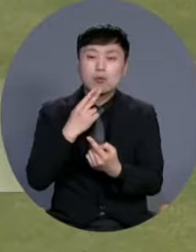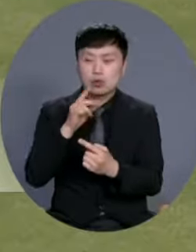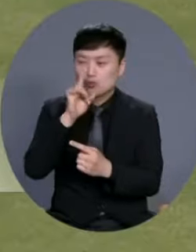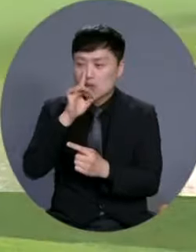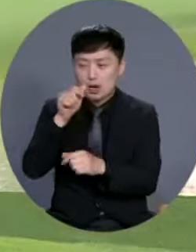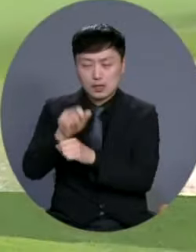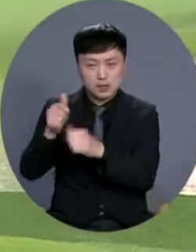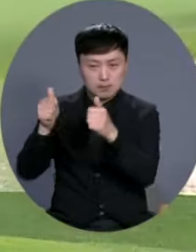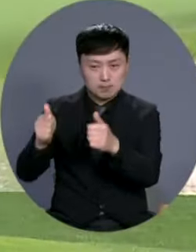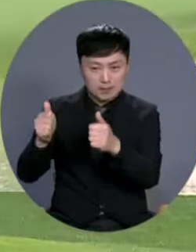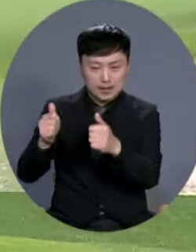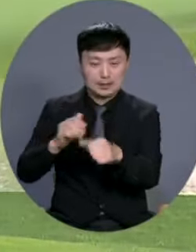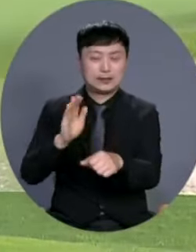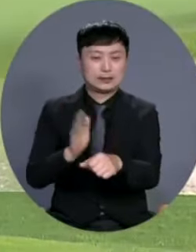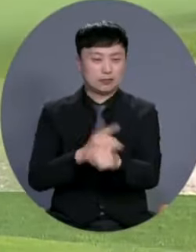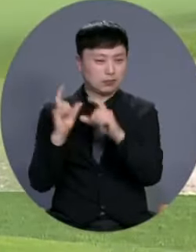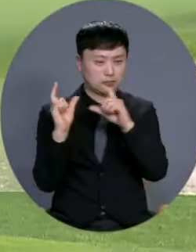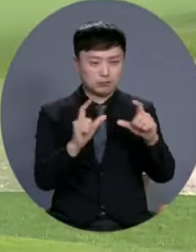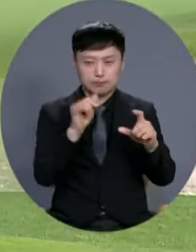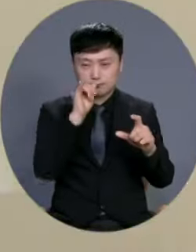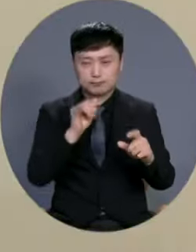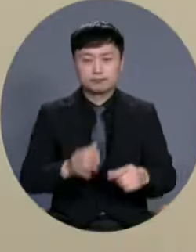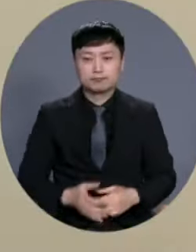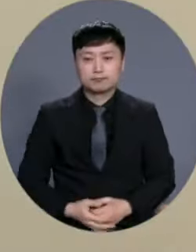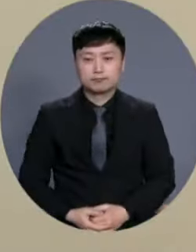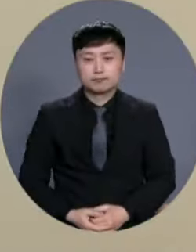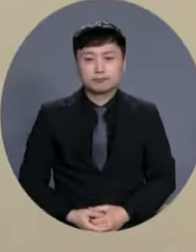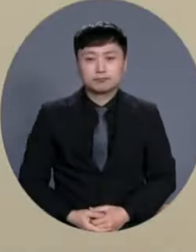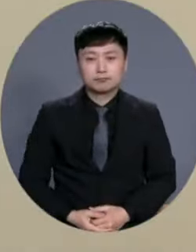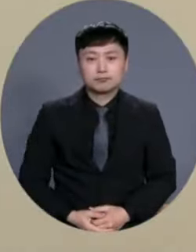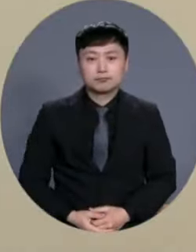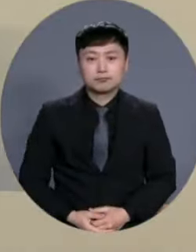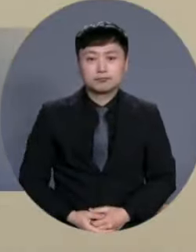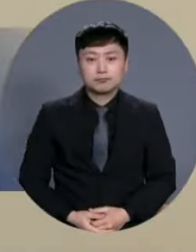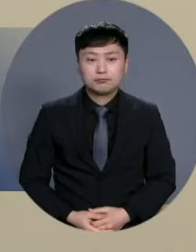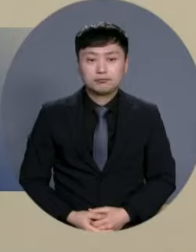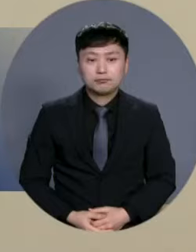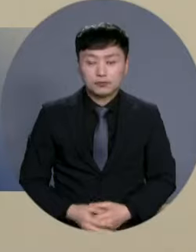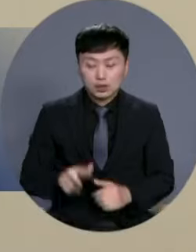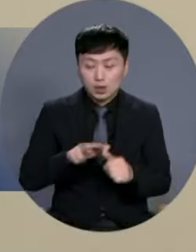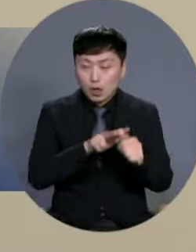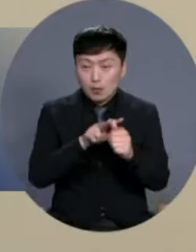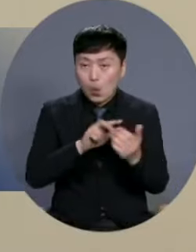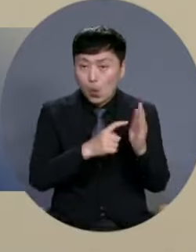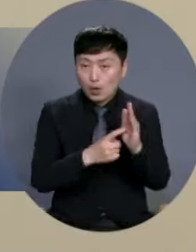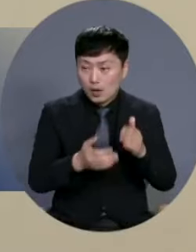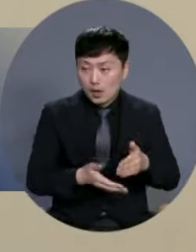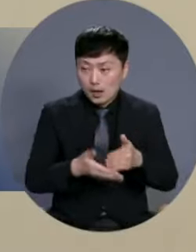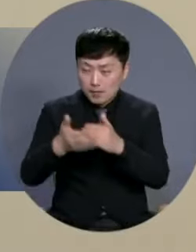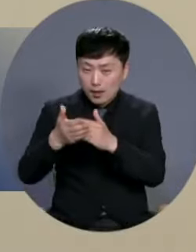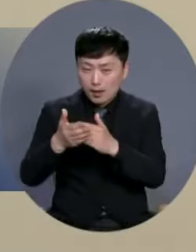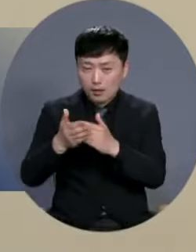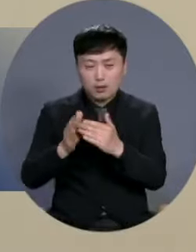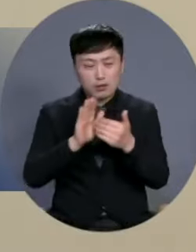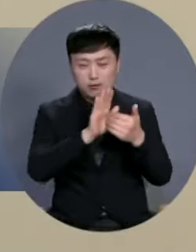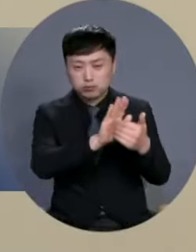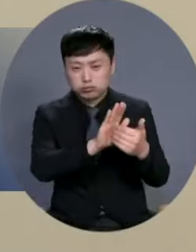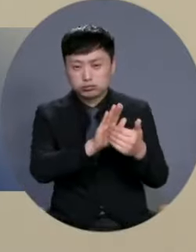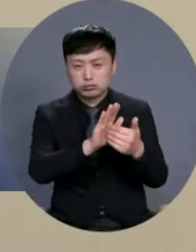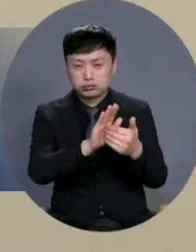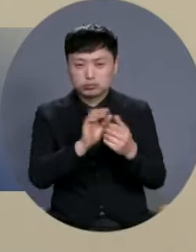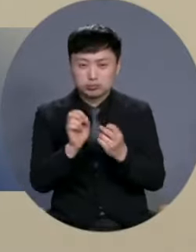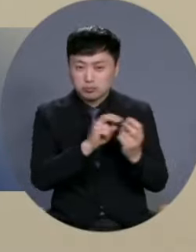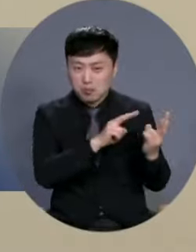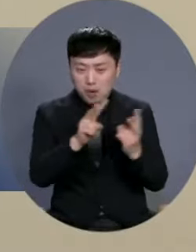중앙행정심판위원회로부터 위법 부당하다는 결정을 받았습니다. 정보 공개 청구를 했는데도 불구하고 비공개 결정 통지를